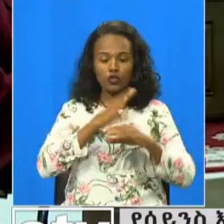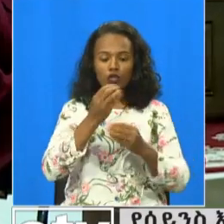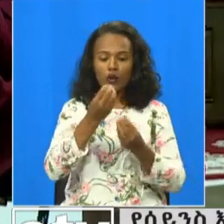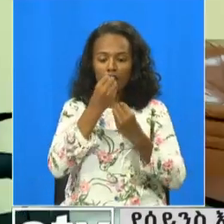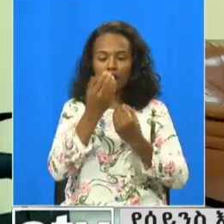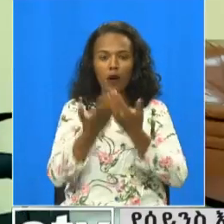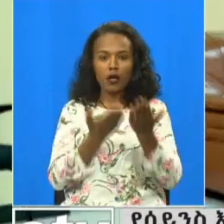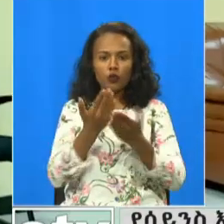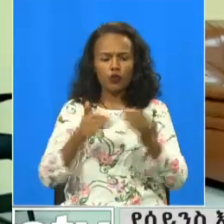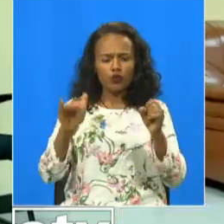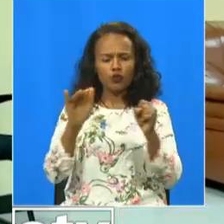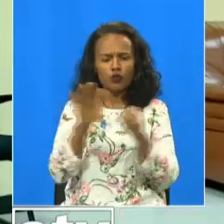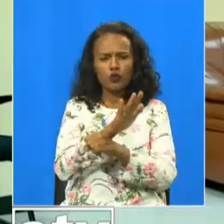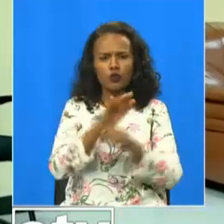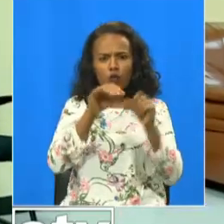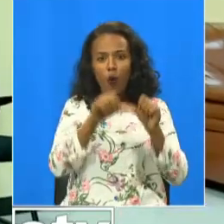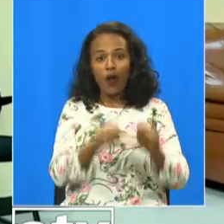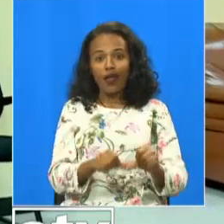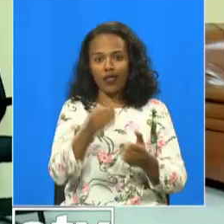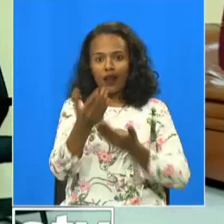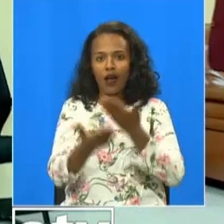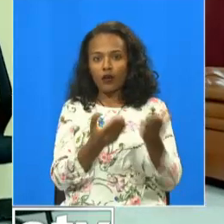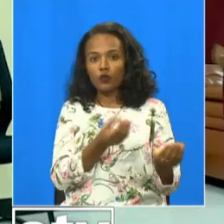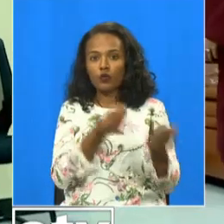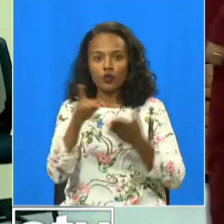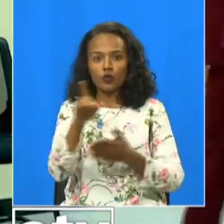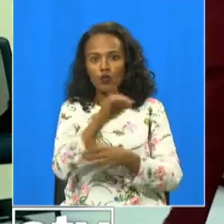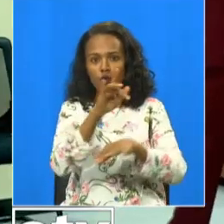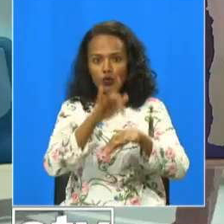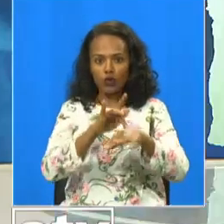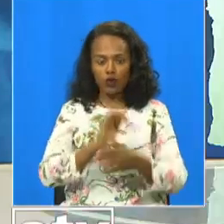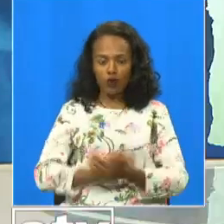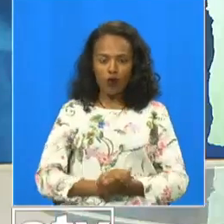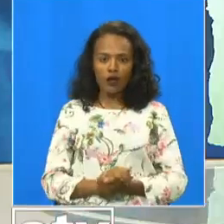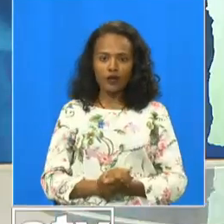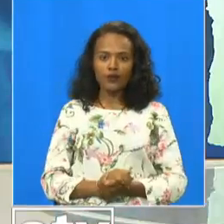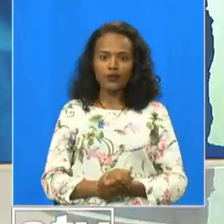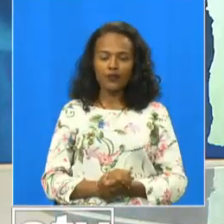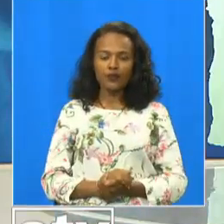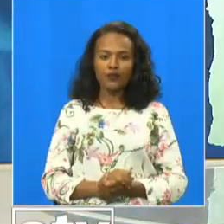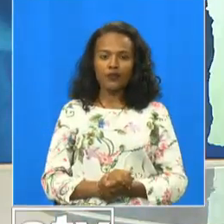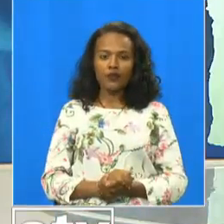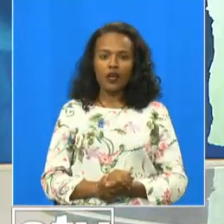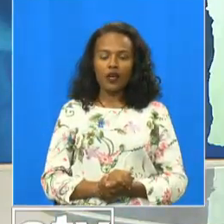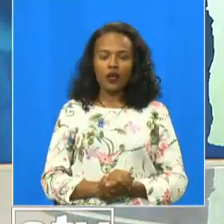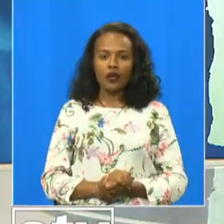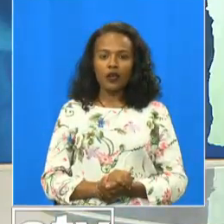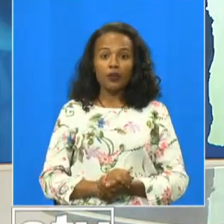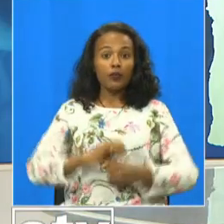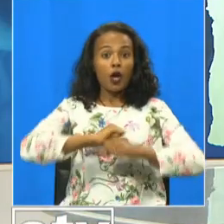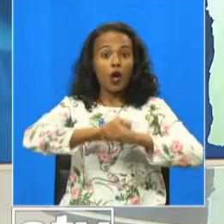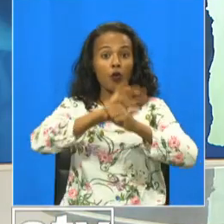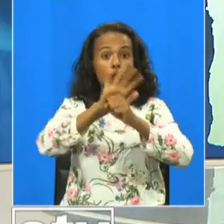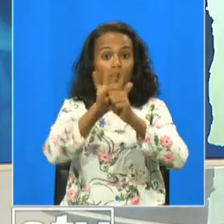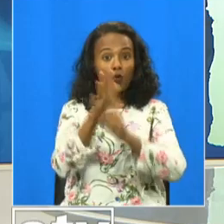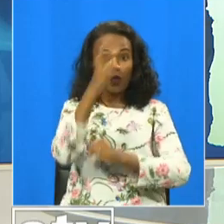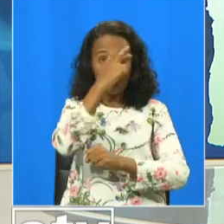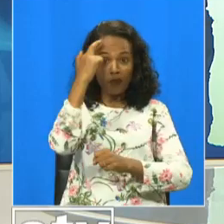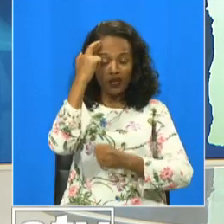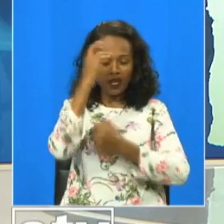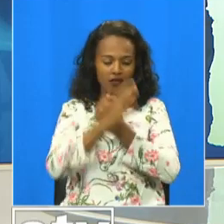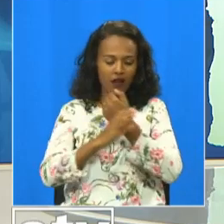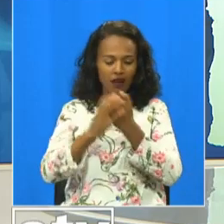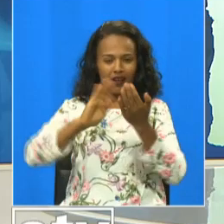ጨምሮ ሙሉ የኳራንታይን አገልግሎት እየሰጡ መሆኑም ተጠቁሟል። በሌላ በኩል በኮሮና ቫይረስ አብያ